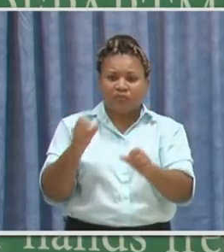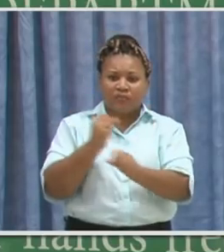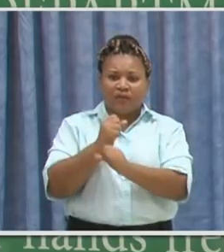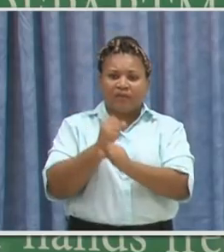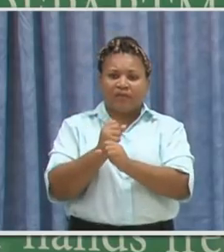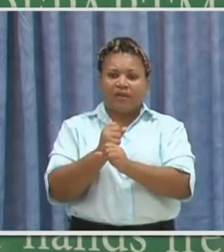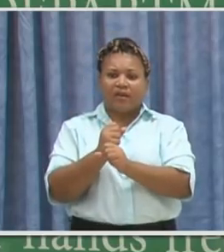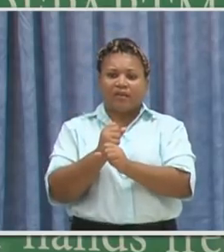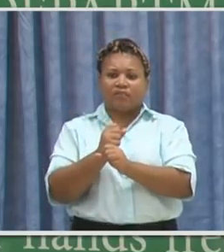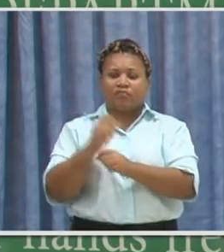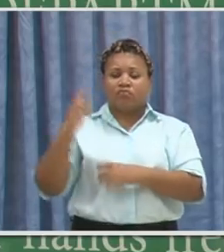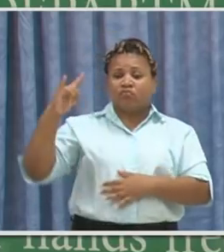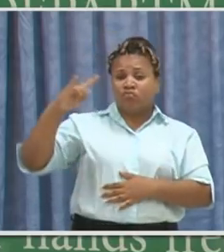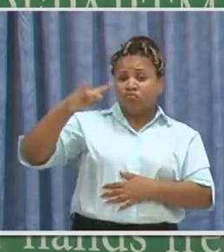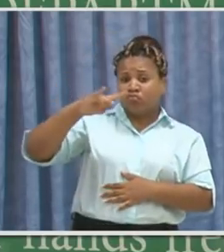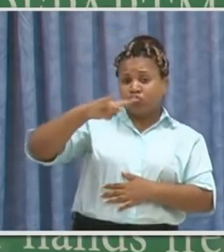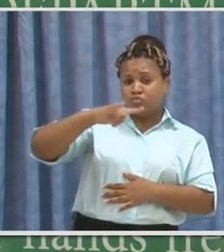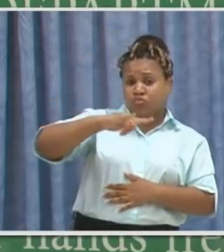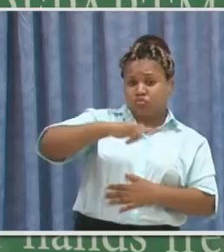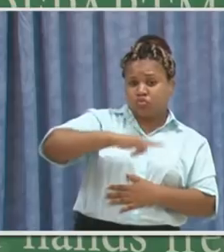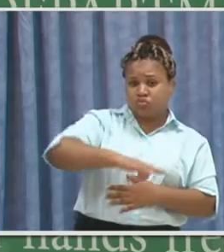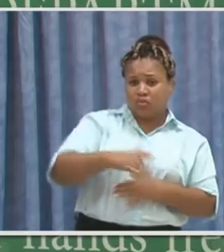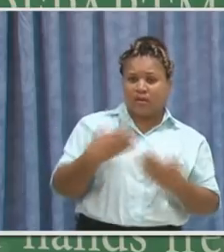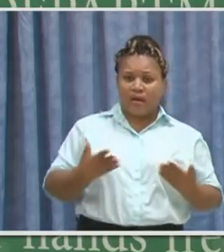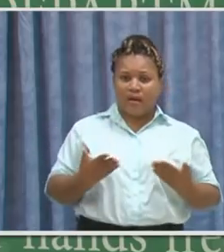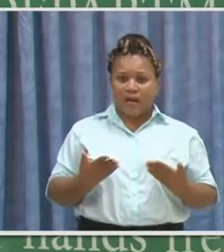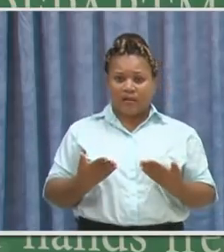a un groupe d'officiers qui peut entrer dans le pays.